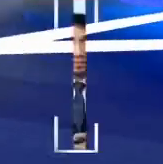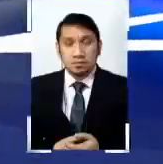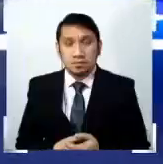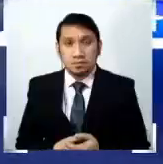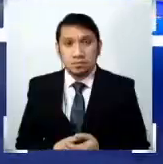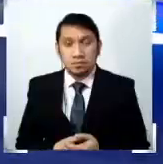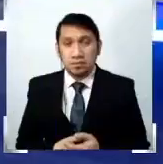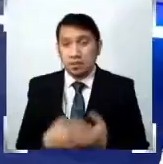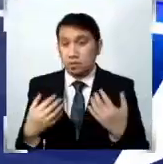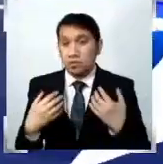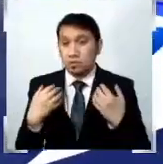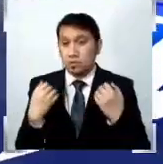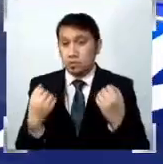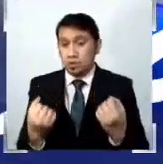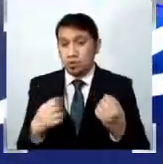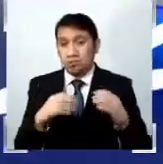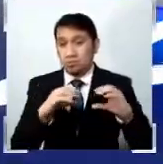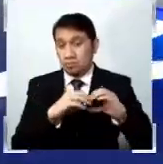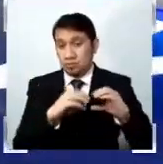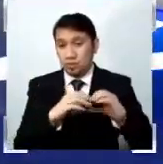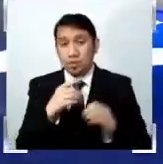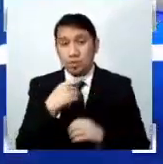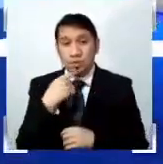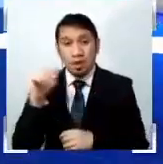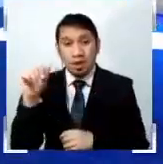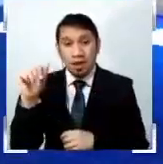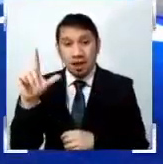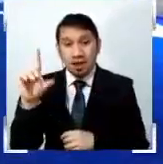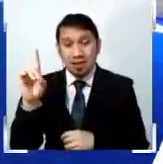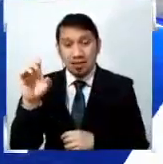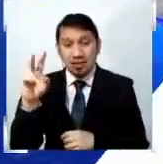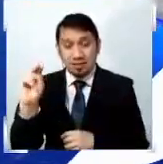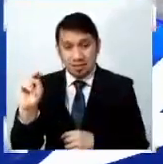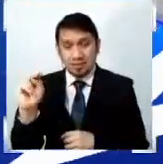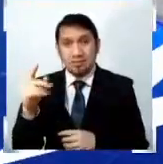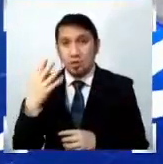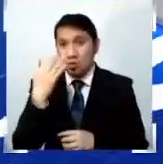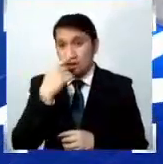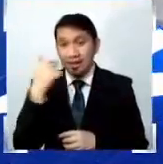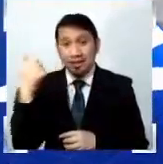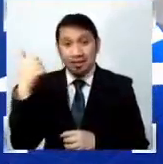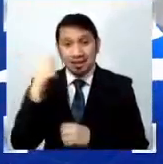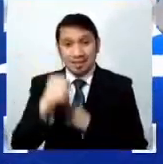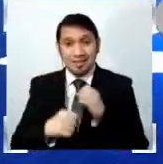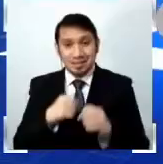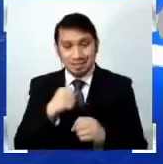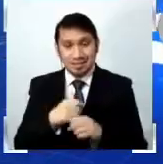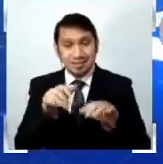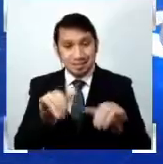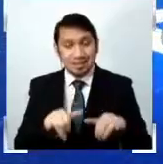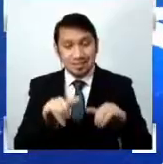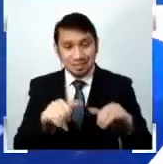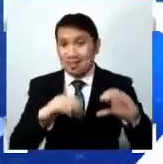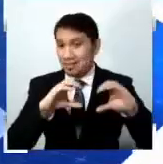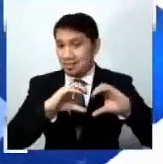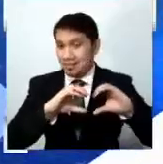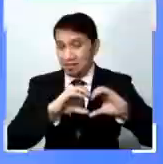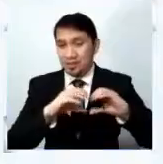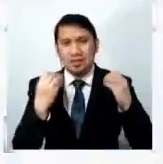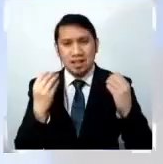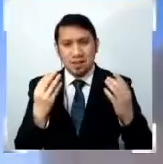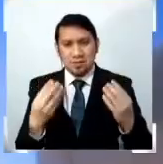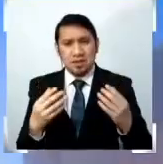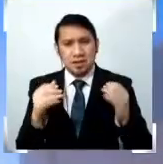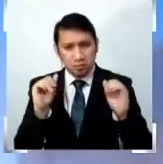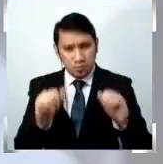Stronger as a Kapuso pa rin si Alden Richards, mahigit isang dekada na siya sa GMA Network at marami pa raw siyang gustong i-explore. Kabilang